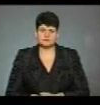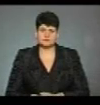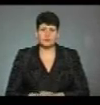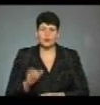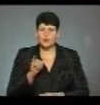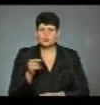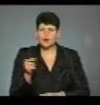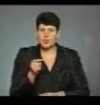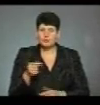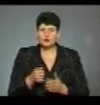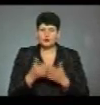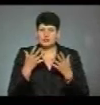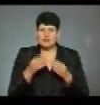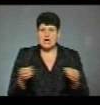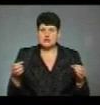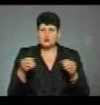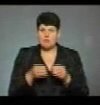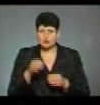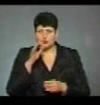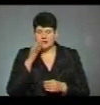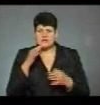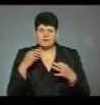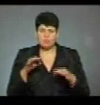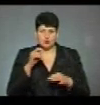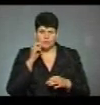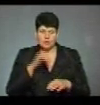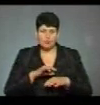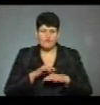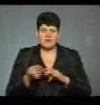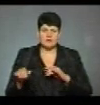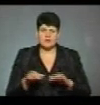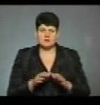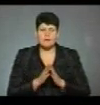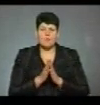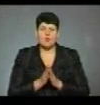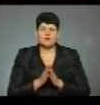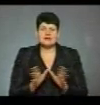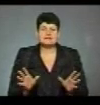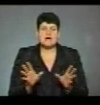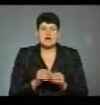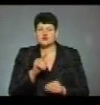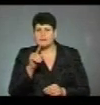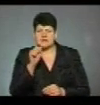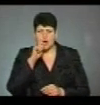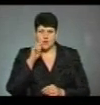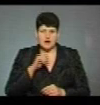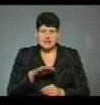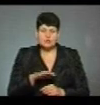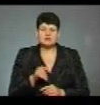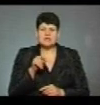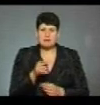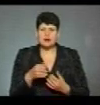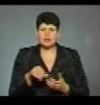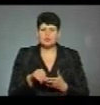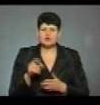У Тернополі ж до Дня Соборності та Свободи України провели акцію «Помолімося разом за Україну». У ній взяли